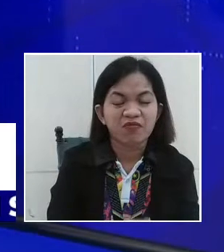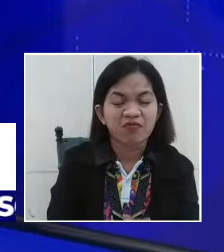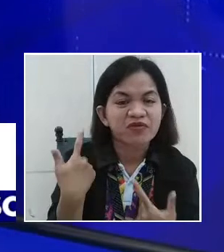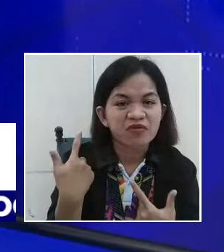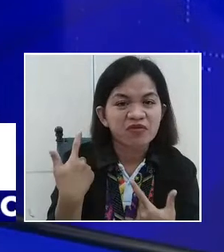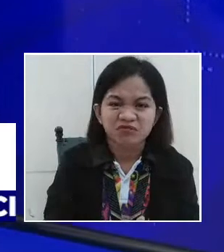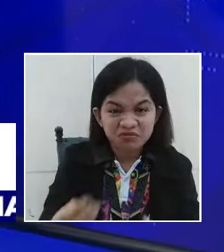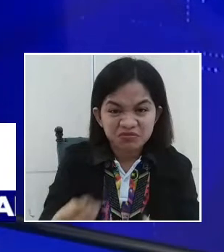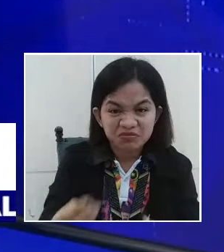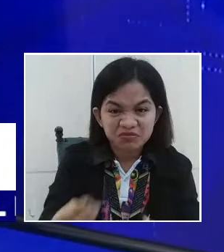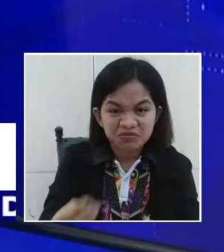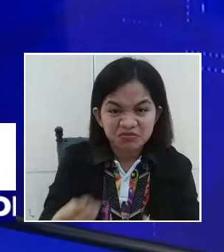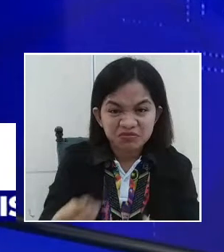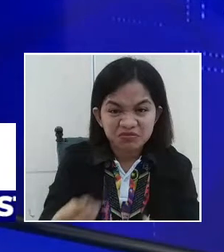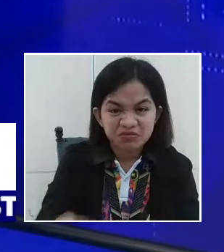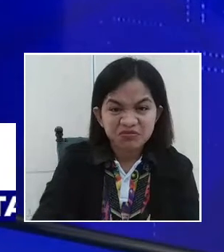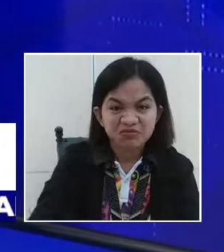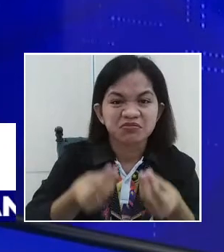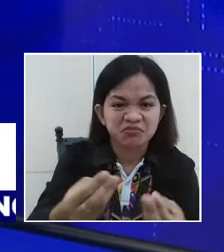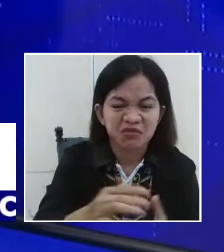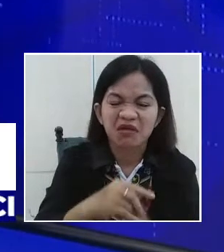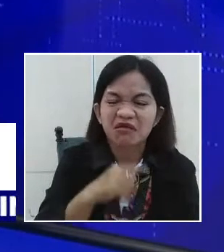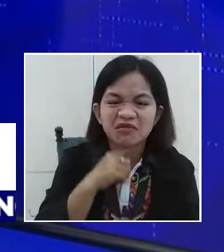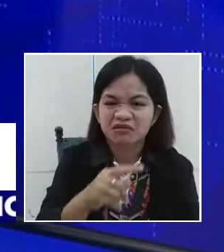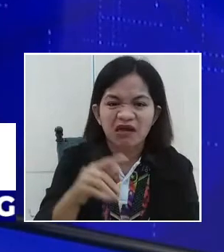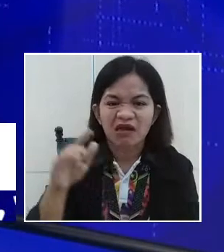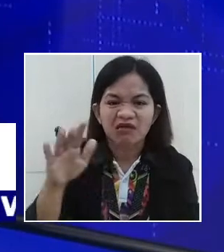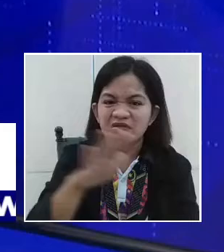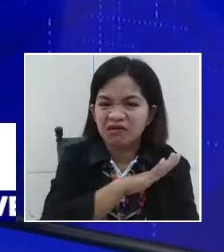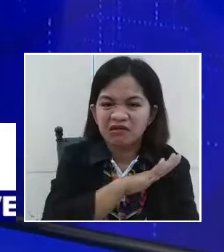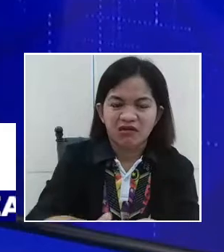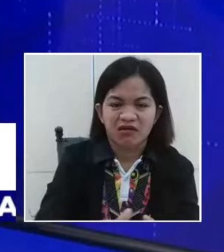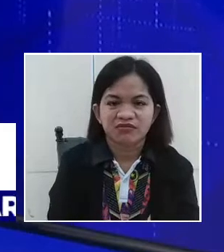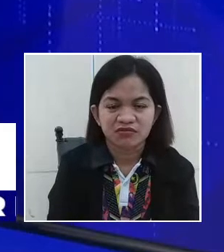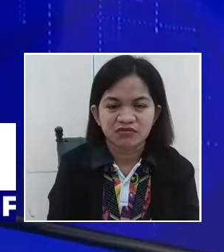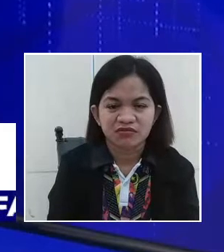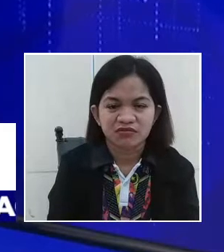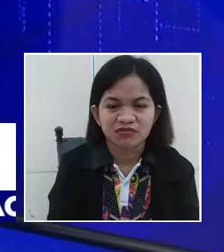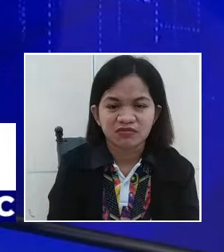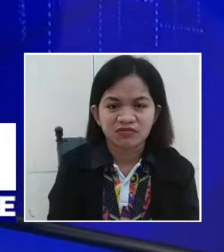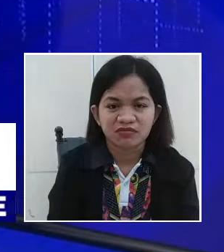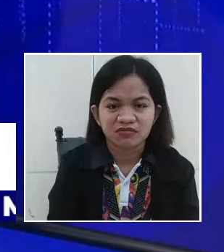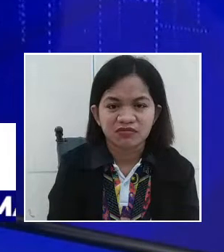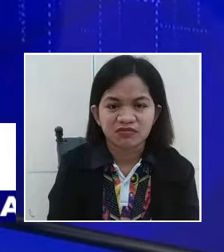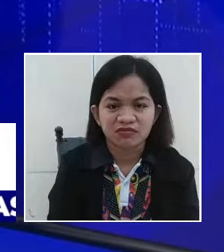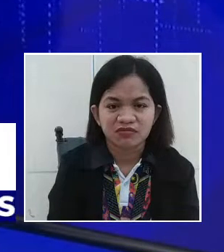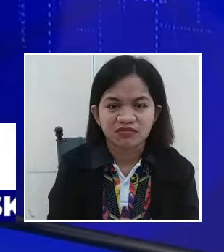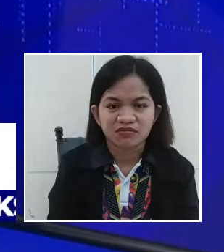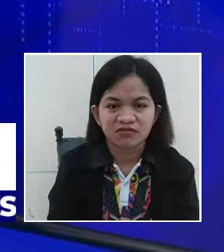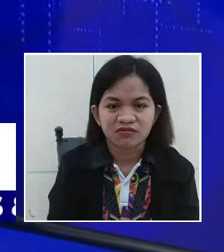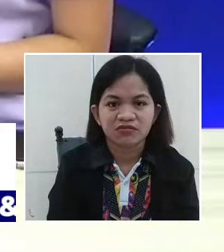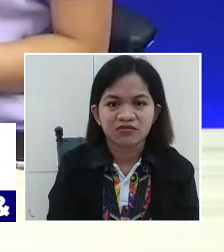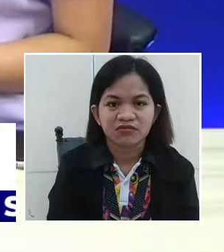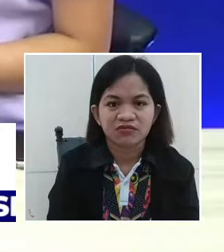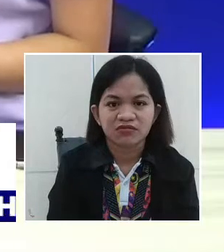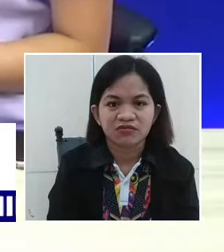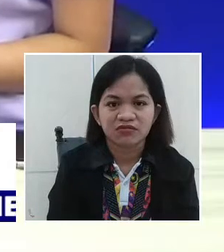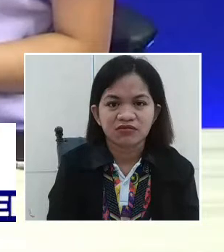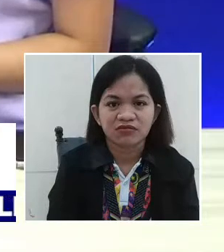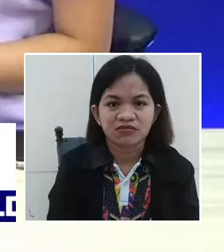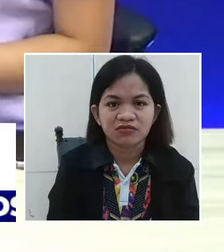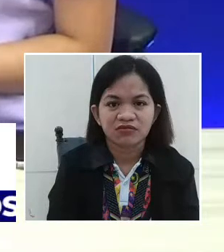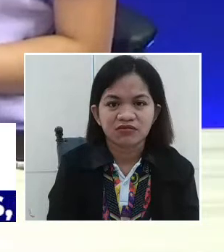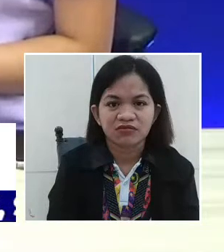with the approved implementing rules and regulations nung batas na nabanggit ko kanina. So isa yon, dahil